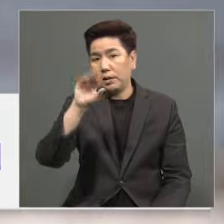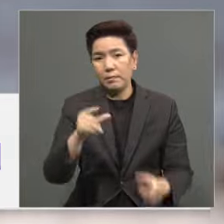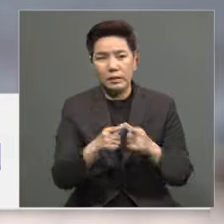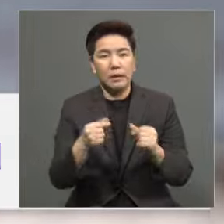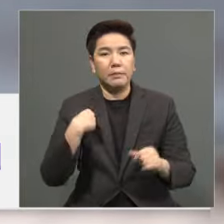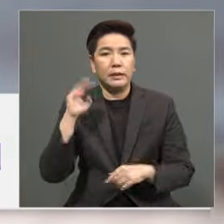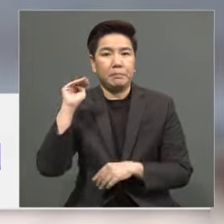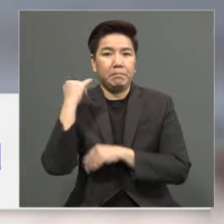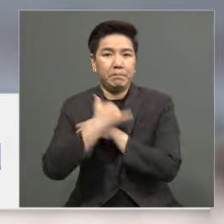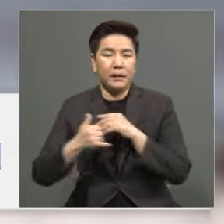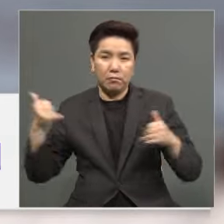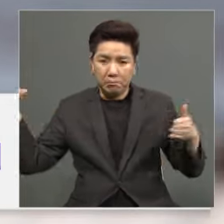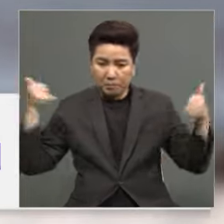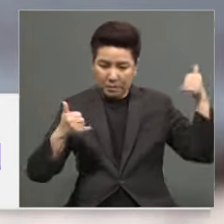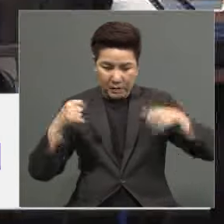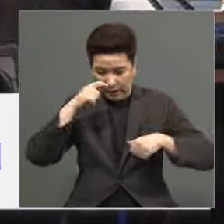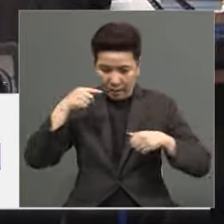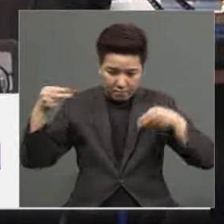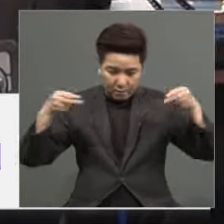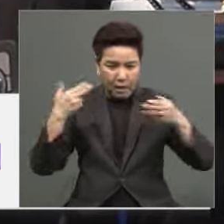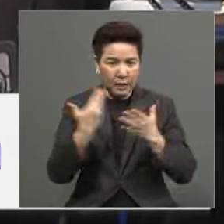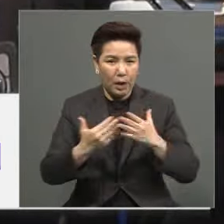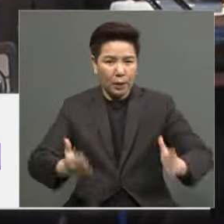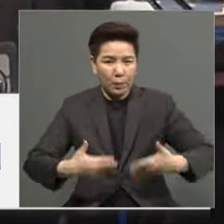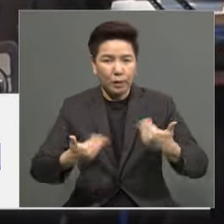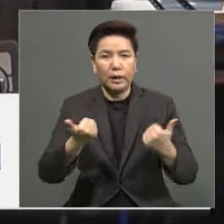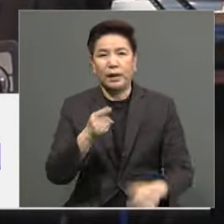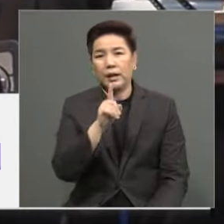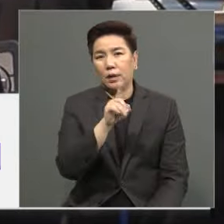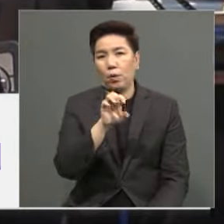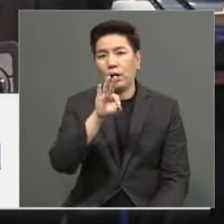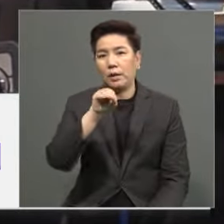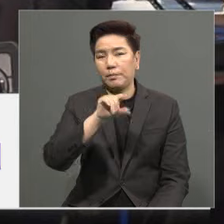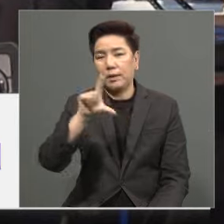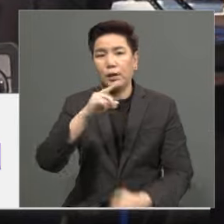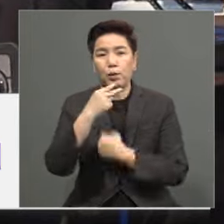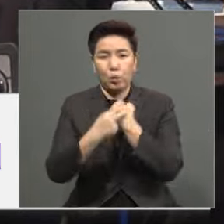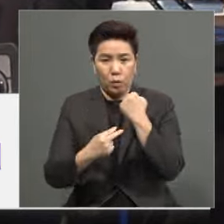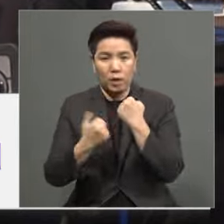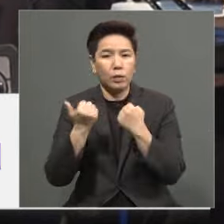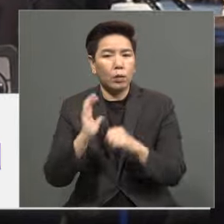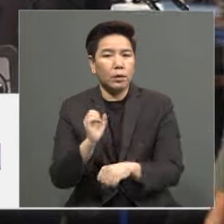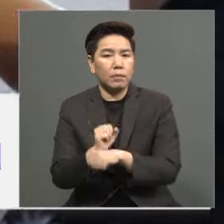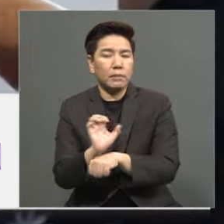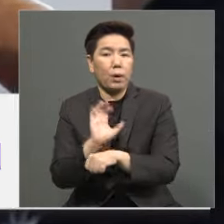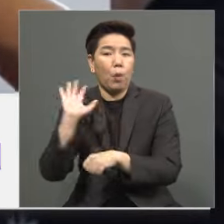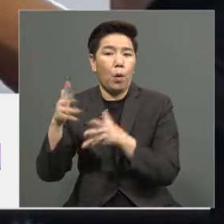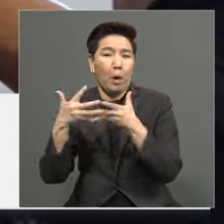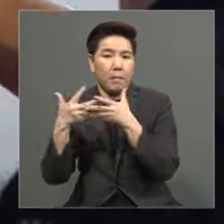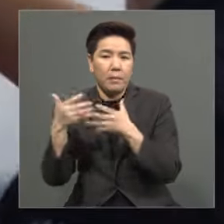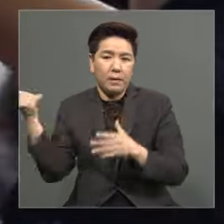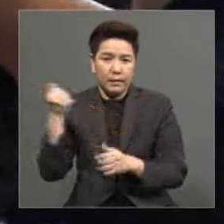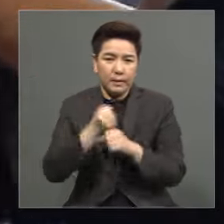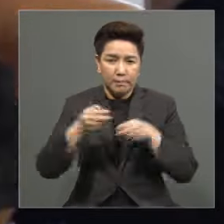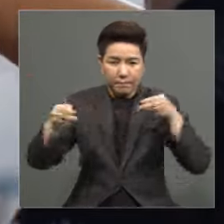จาก 40ประเทศในประเทศไทยสร้างรายได้ประมาณ 190ล้านเหรียญสหรัฐแล้วก็มีผู้สร้างภาพยนตร์ของสหรัฐค่ะเข้ามา